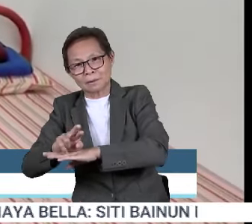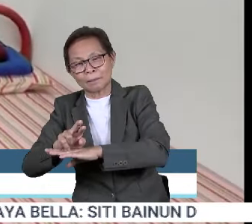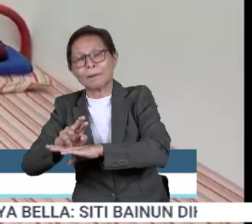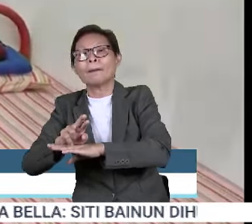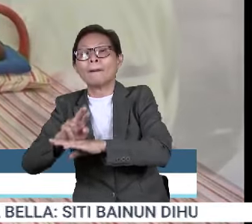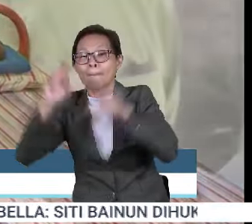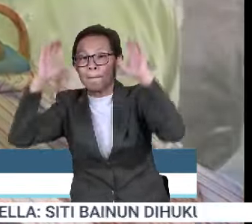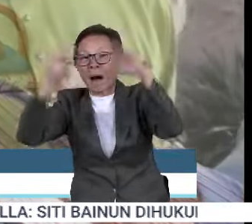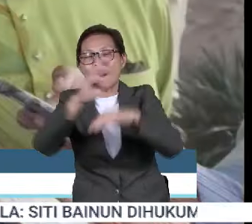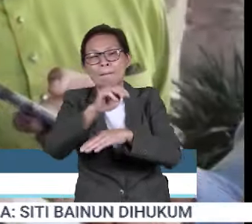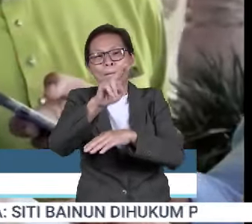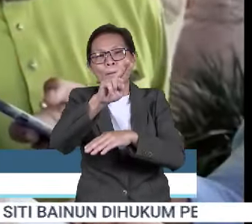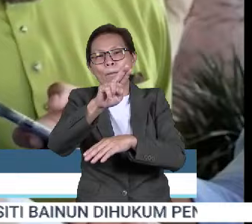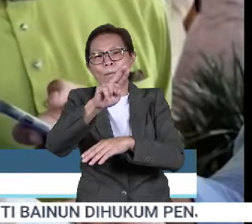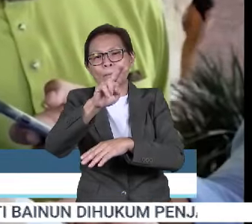MUIP.